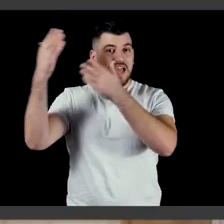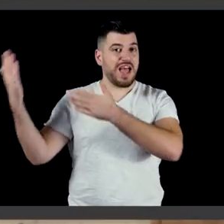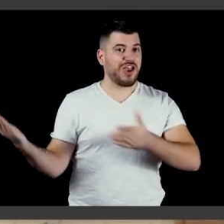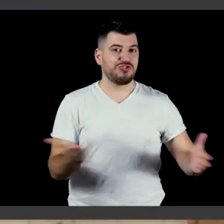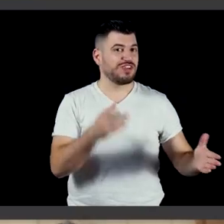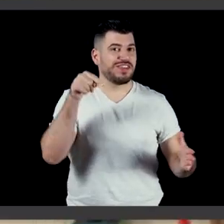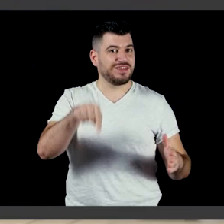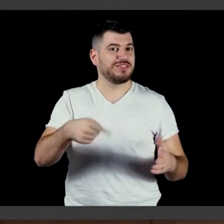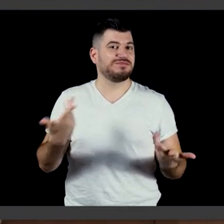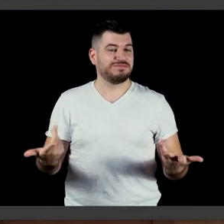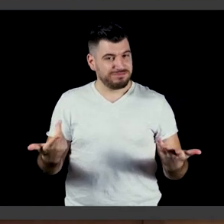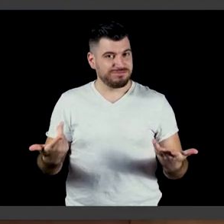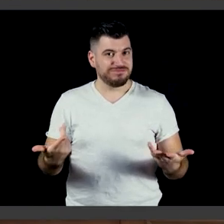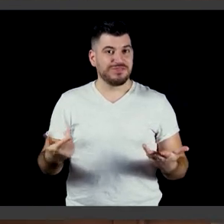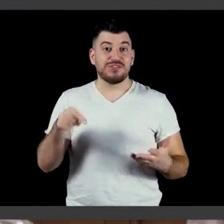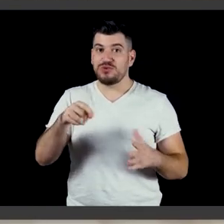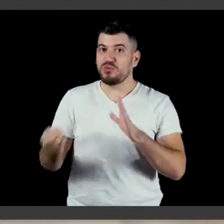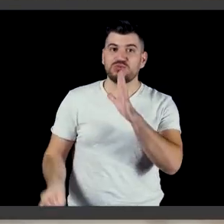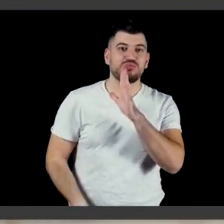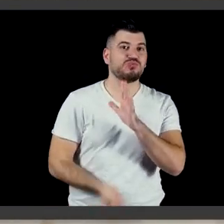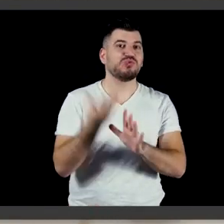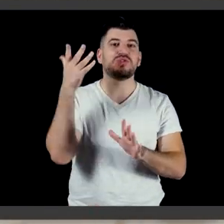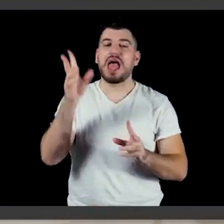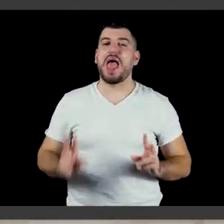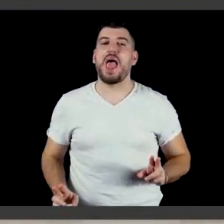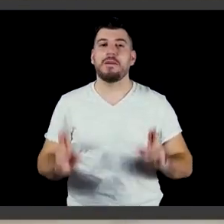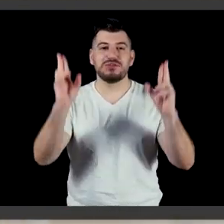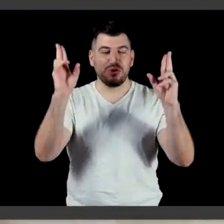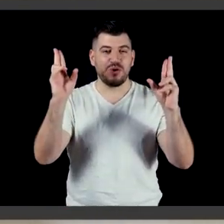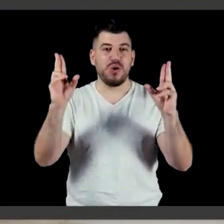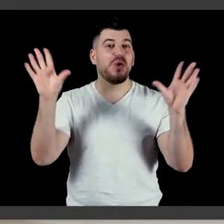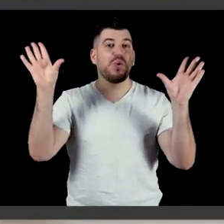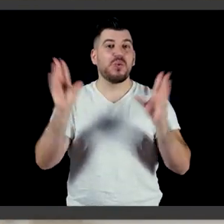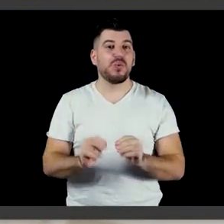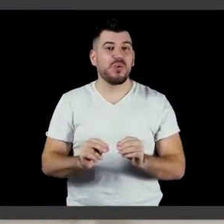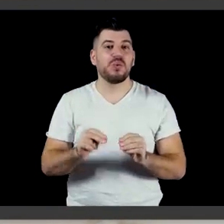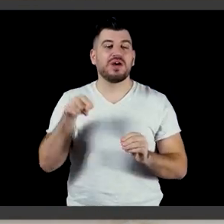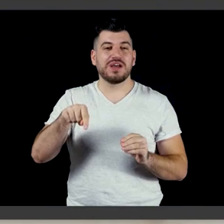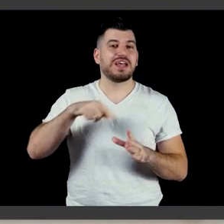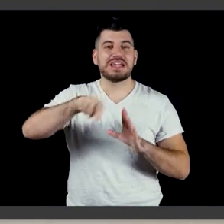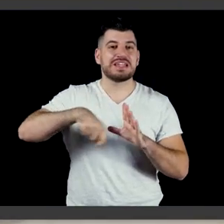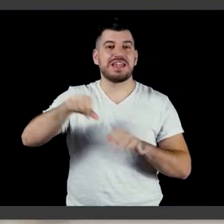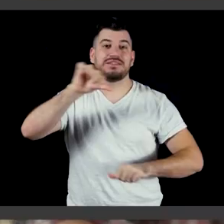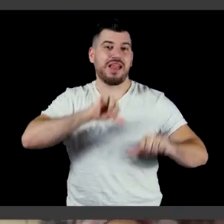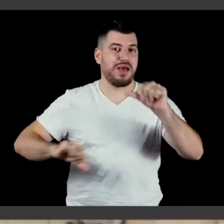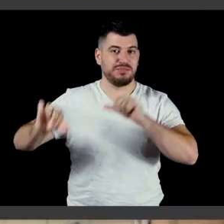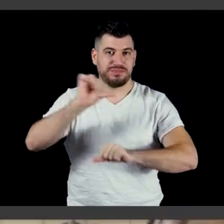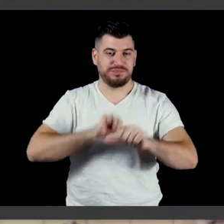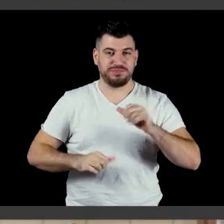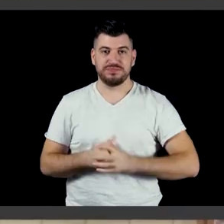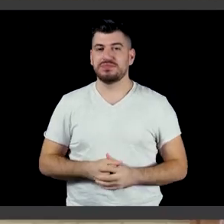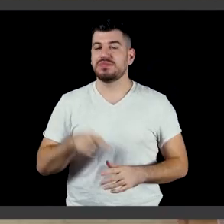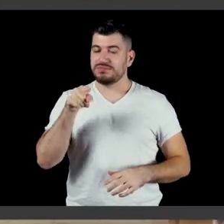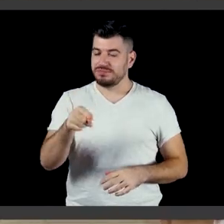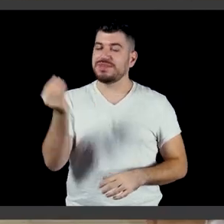Καλώς ήρθατε στο ολοκένουργιο επεισόδιο του Kitchen Lab. Λοιπόν, θα κάνω την